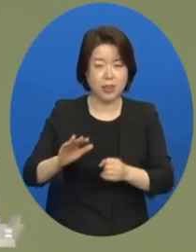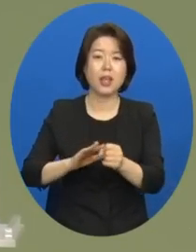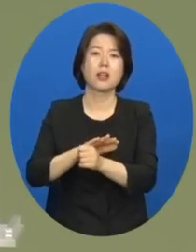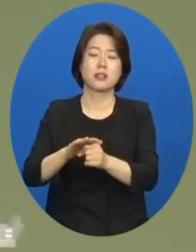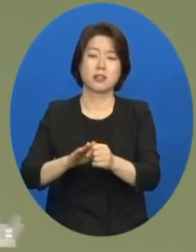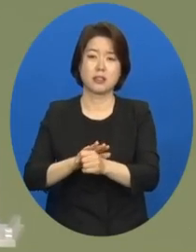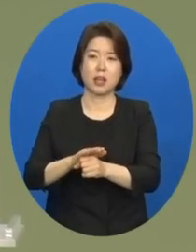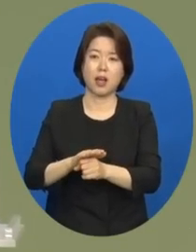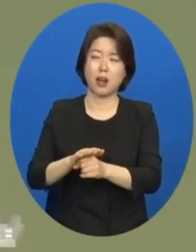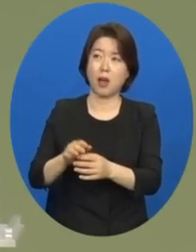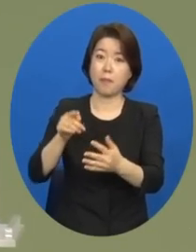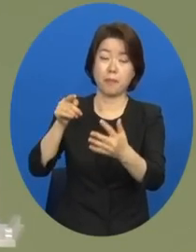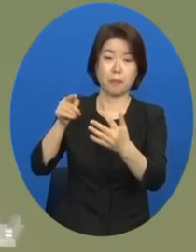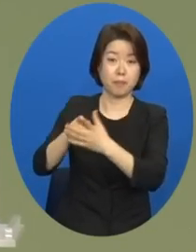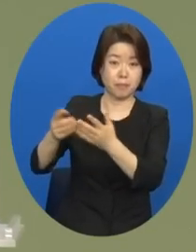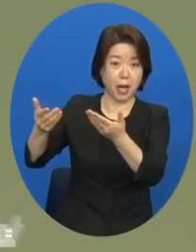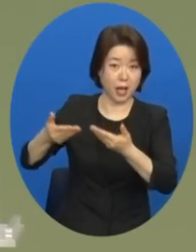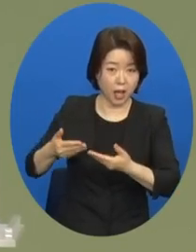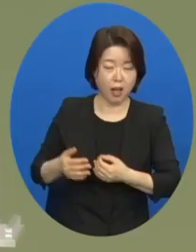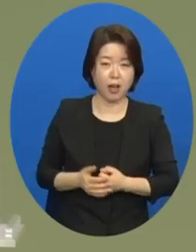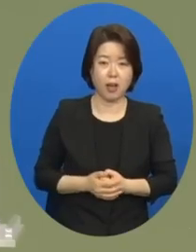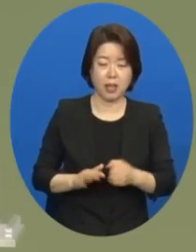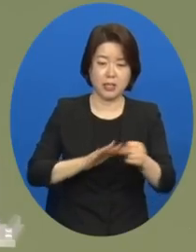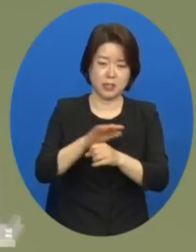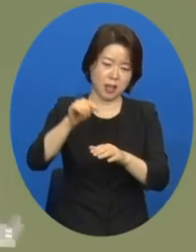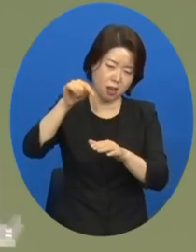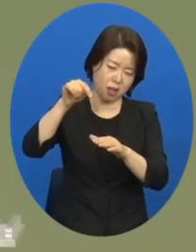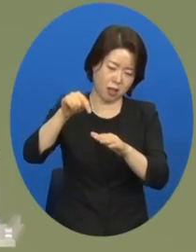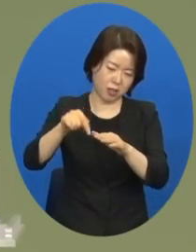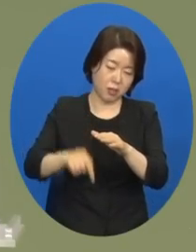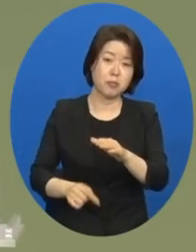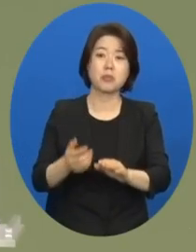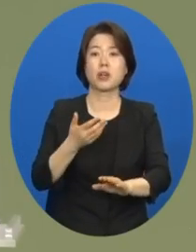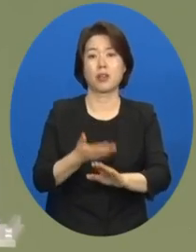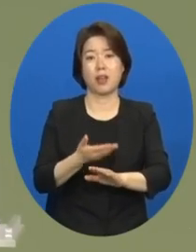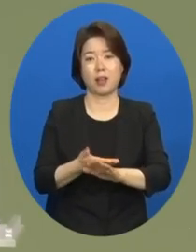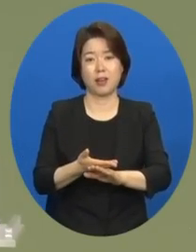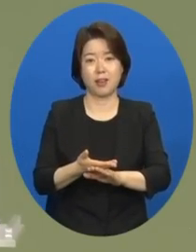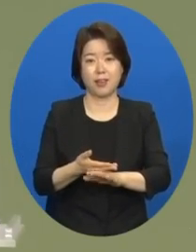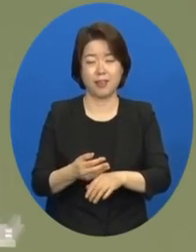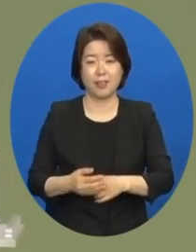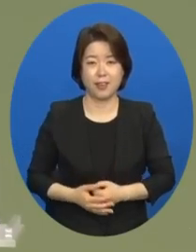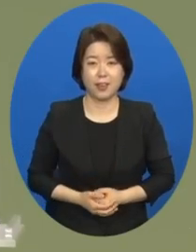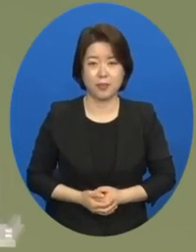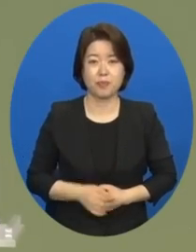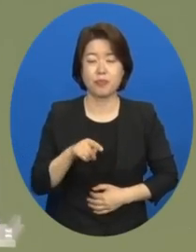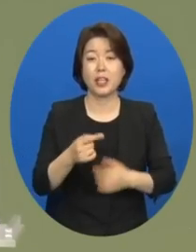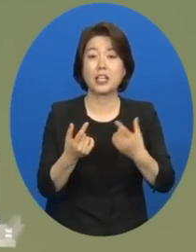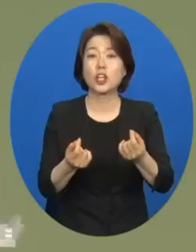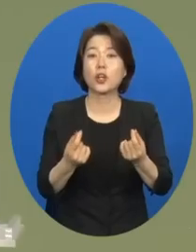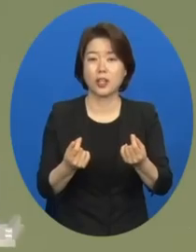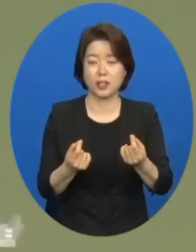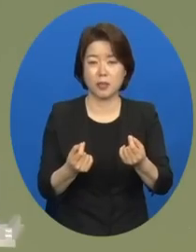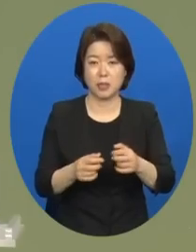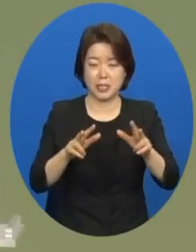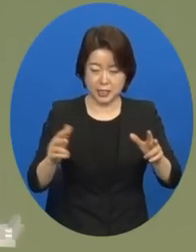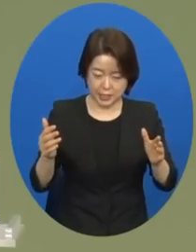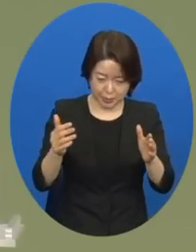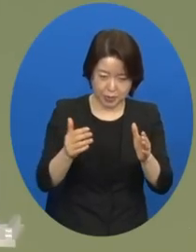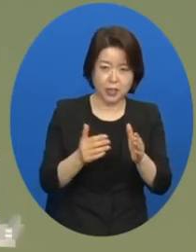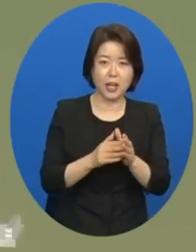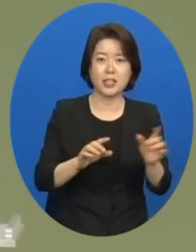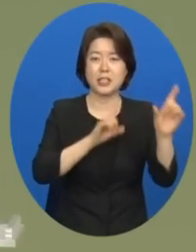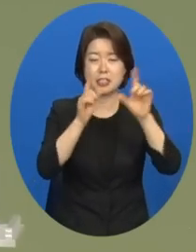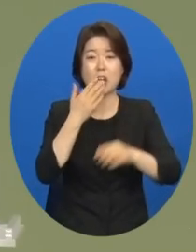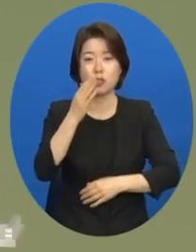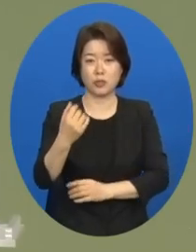알게 하셨고 사랑의 깊이가 정말 달라졌어요 그러게 지금까지 살 수 있는